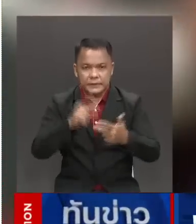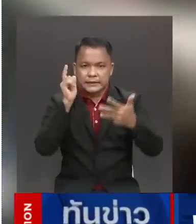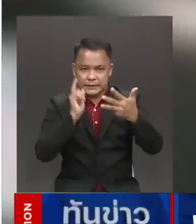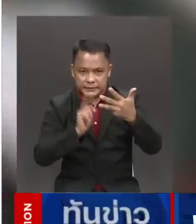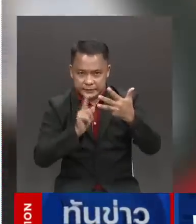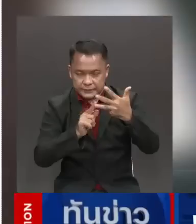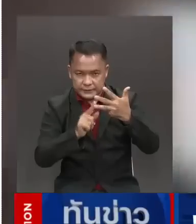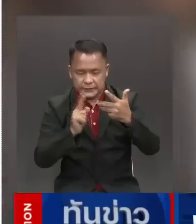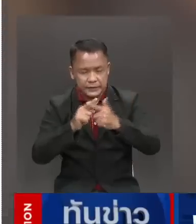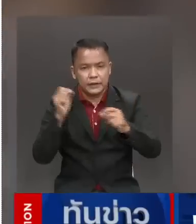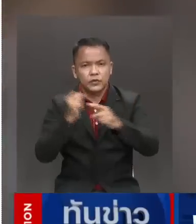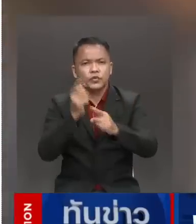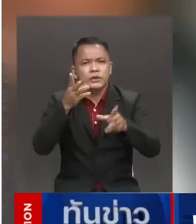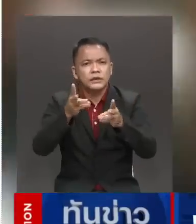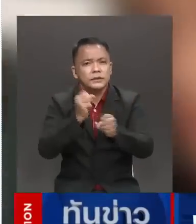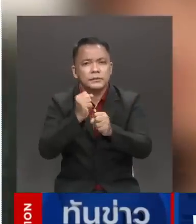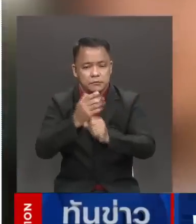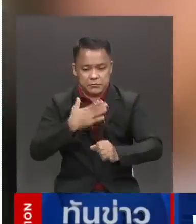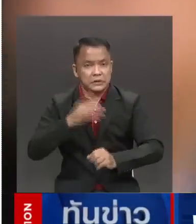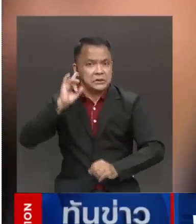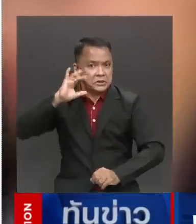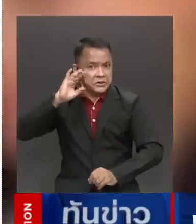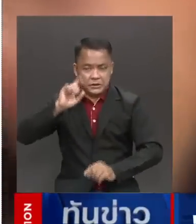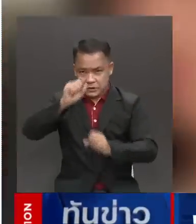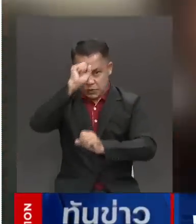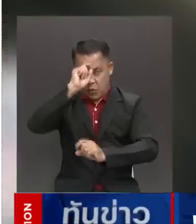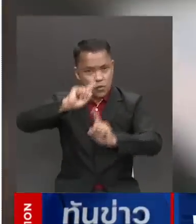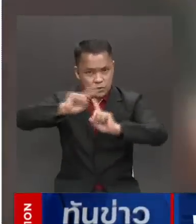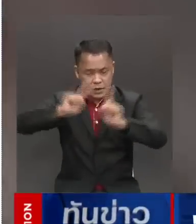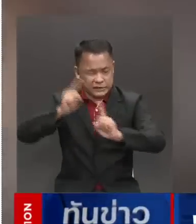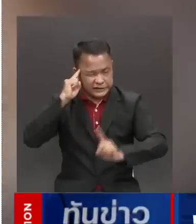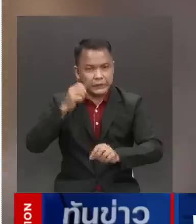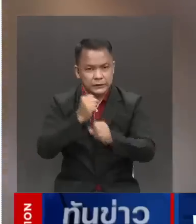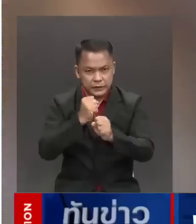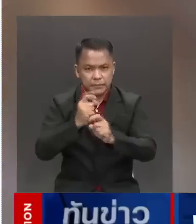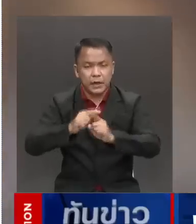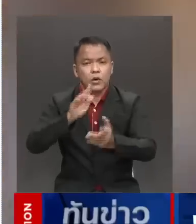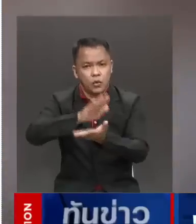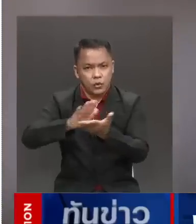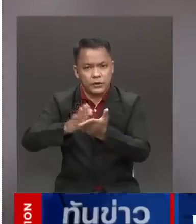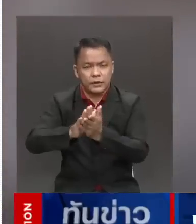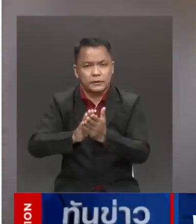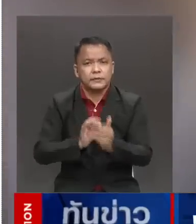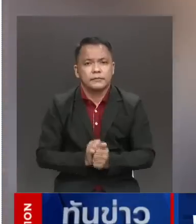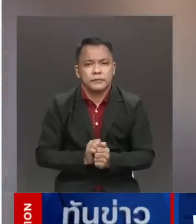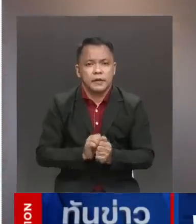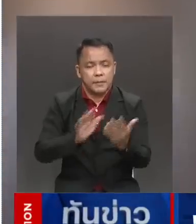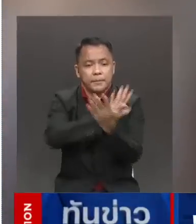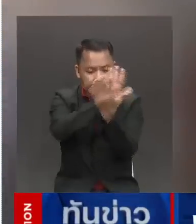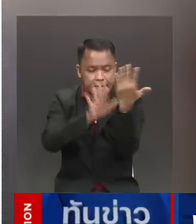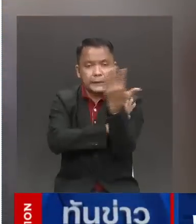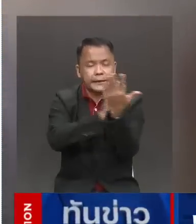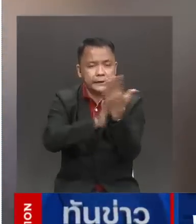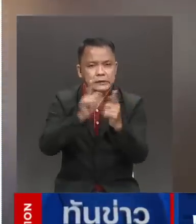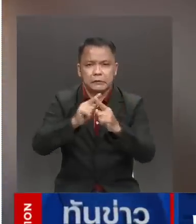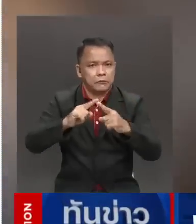เขียนแบบนี้ครับว่าการกระทำนี้ไม่ใช่หนูดื้อแพงโง่ๆแต่หนูคิดว่าสิ่งที่ทำอยู่ในโรงเรียนประเทศในประเทศนี้ก็คือเ